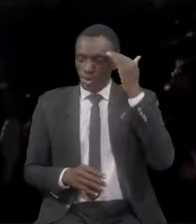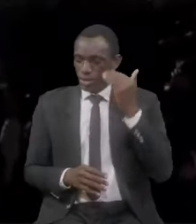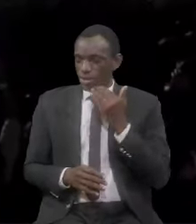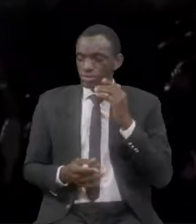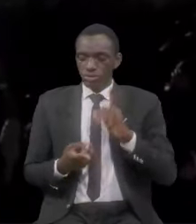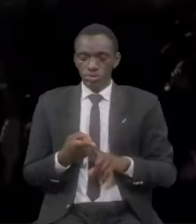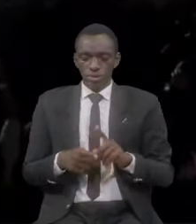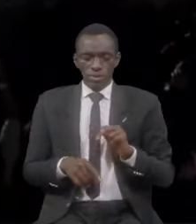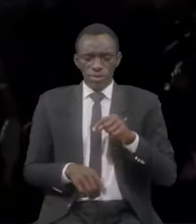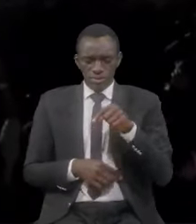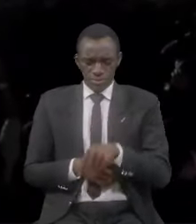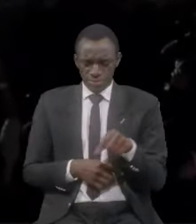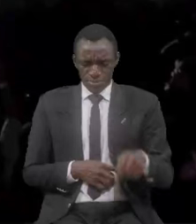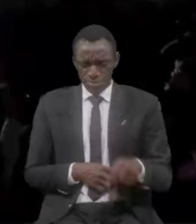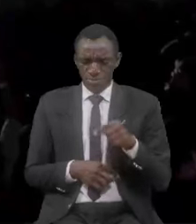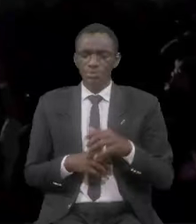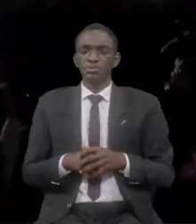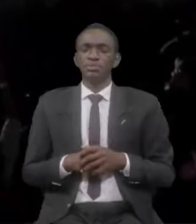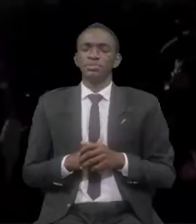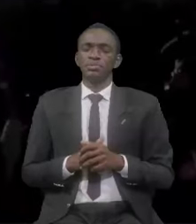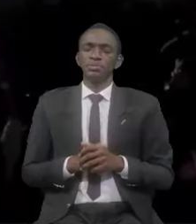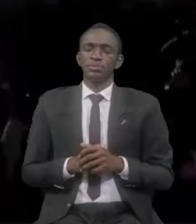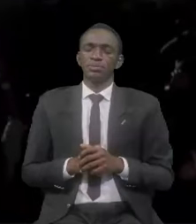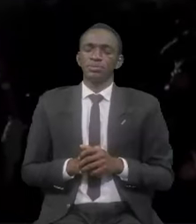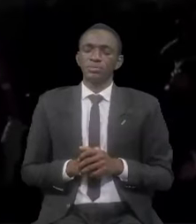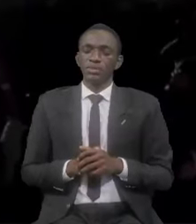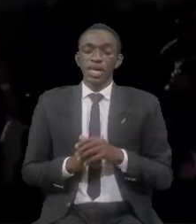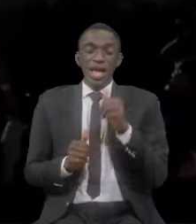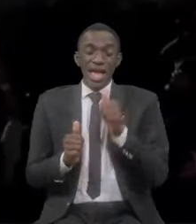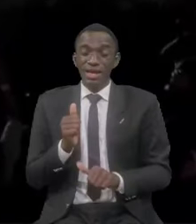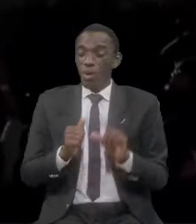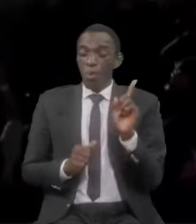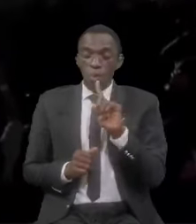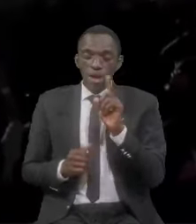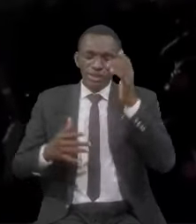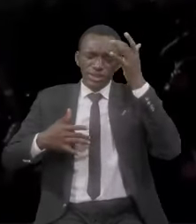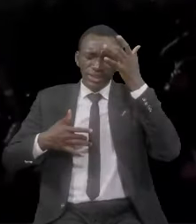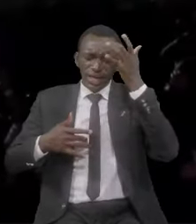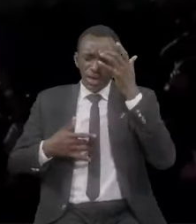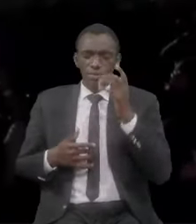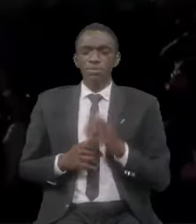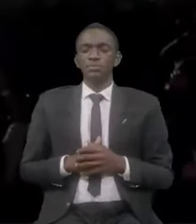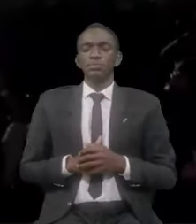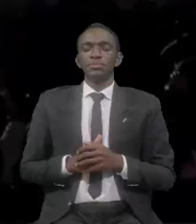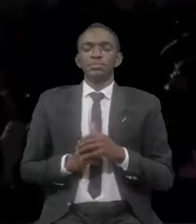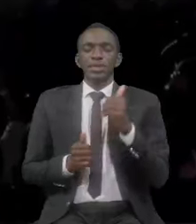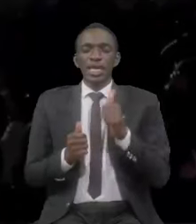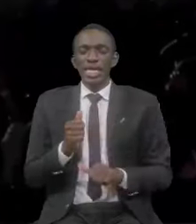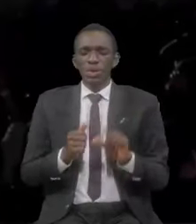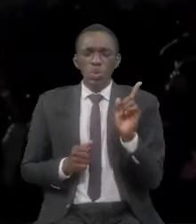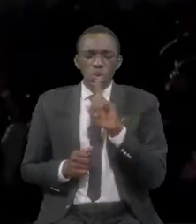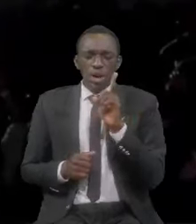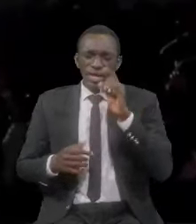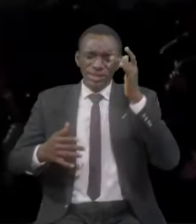De votre tête jusqu'au bout de vos orteils. Partout il y a la maladie, partout